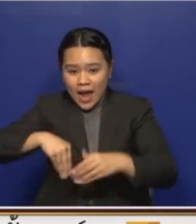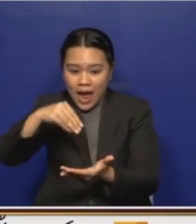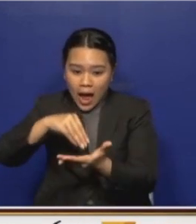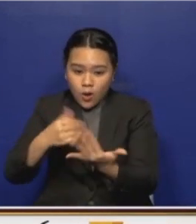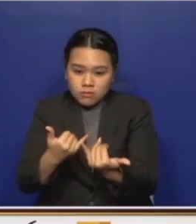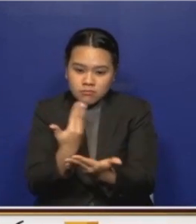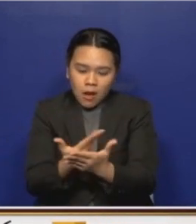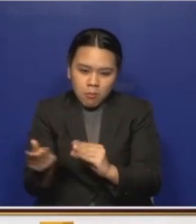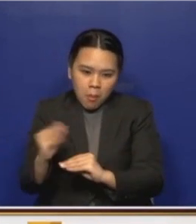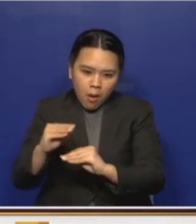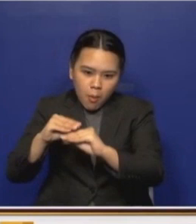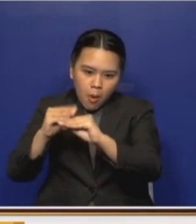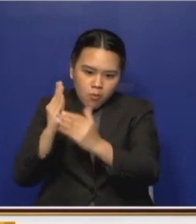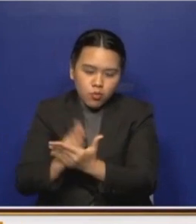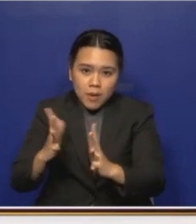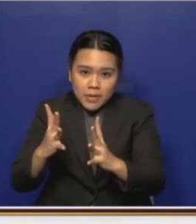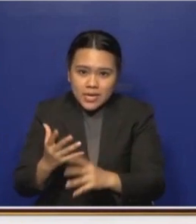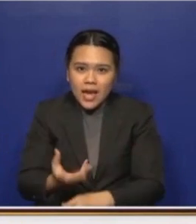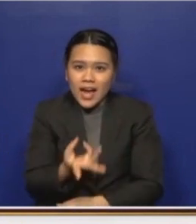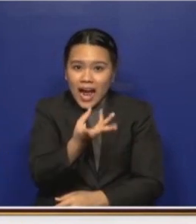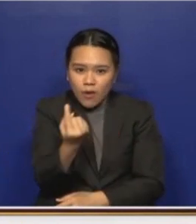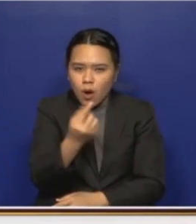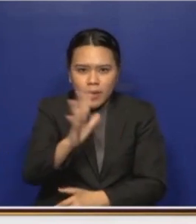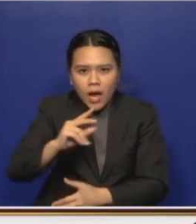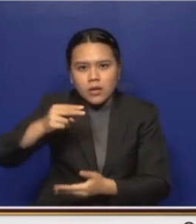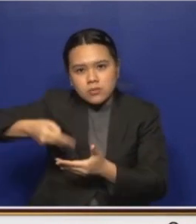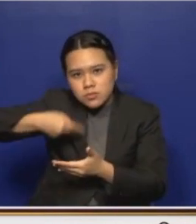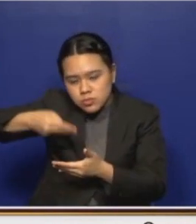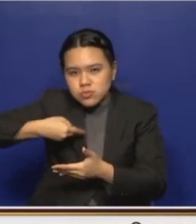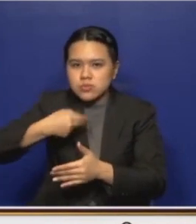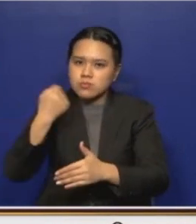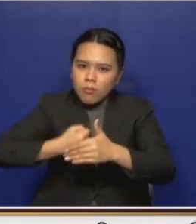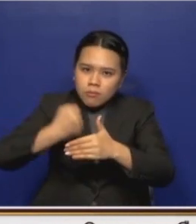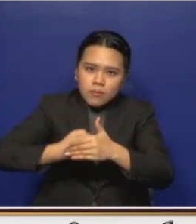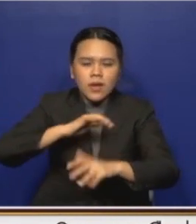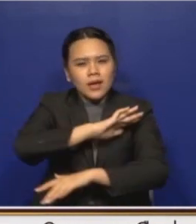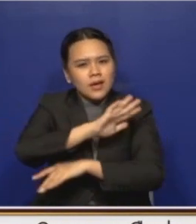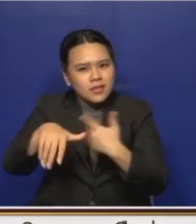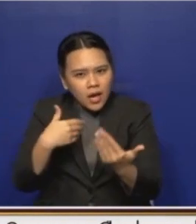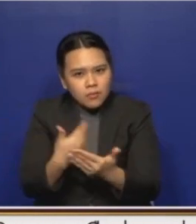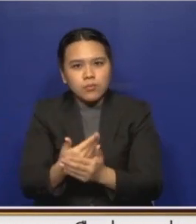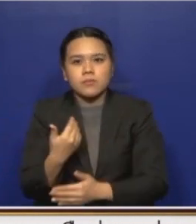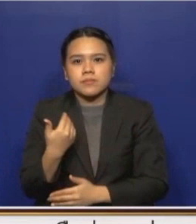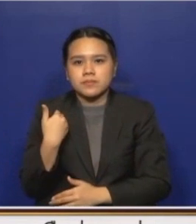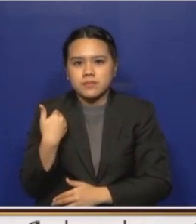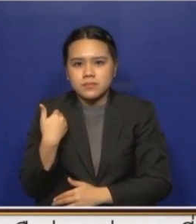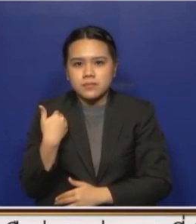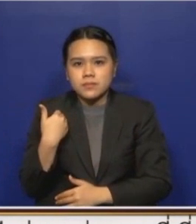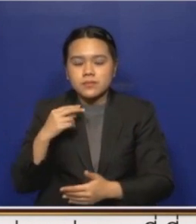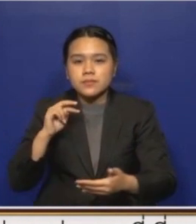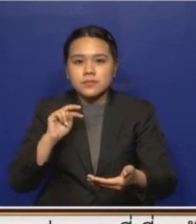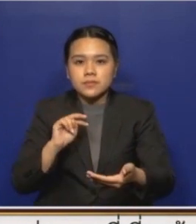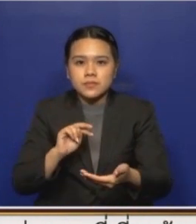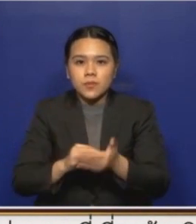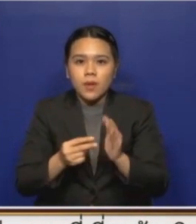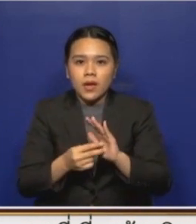ว่ากลืนไม่เข้าคายไม่ออกฮะและเรากำลังจะตายฮะเพราะพี่น้องแรงงานฮะผมไม่ไป